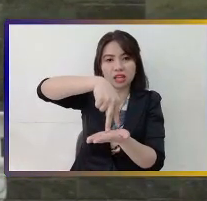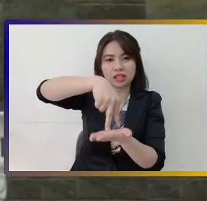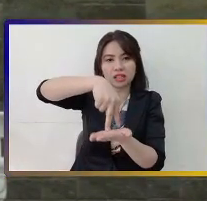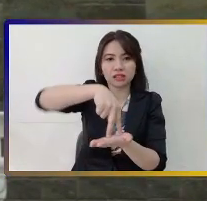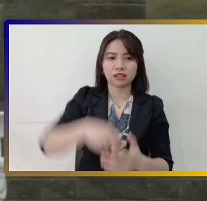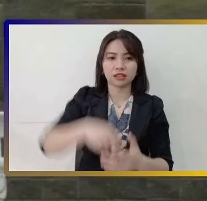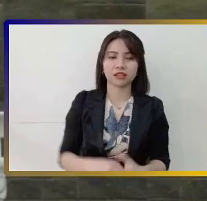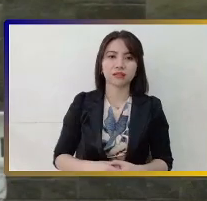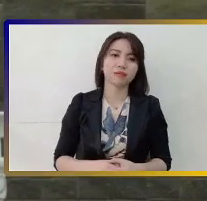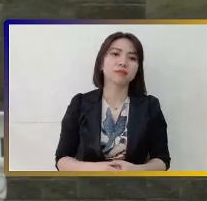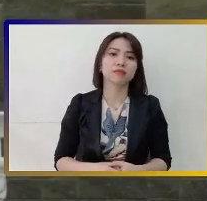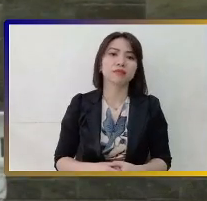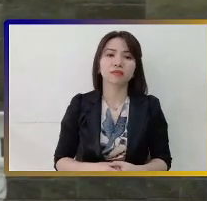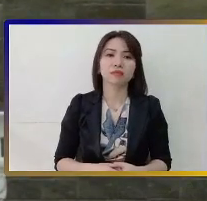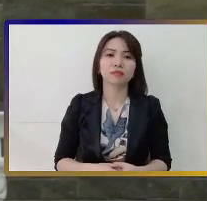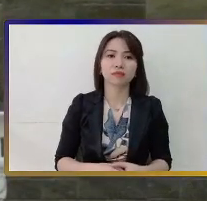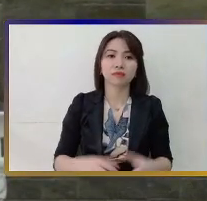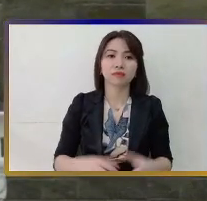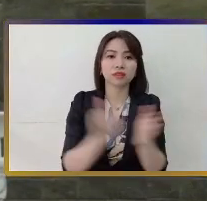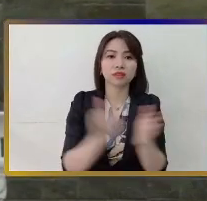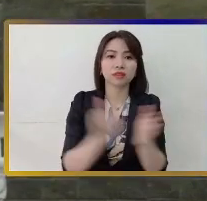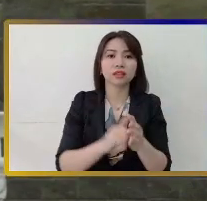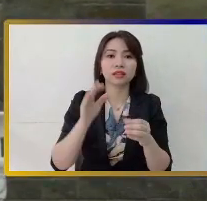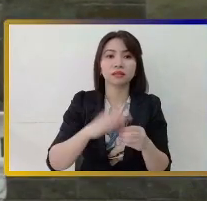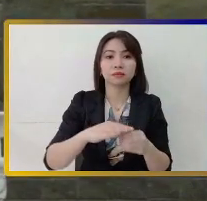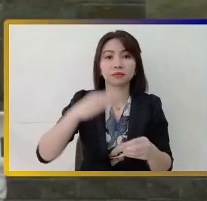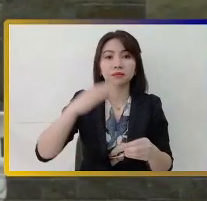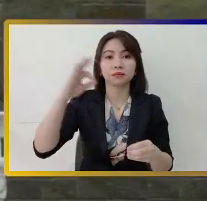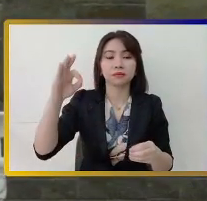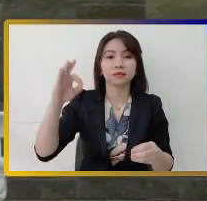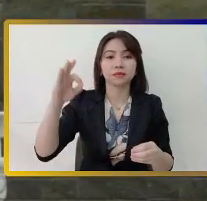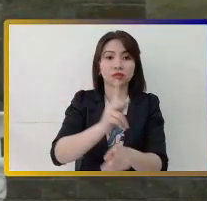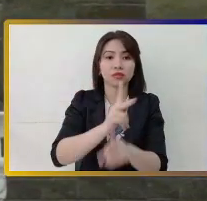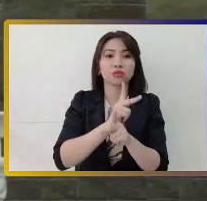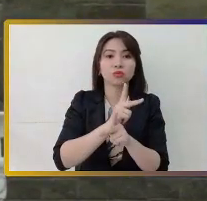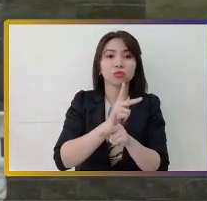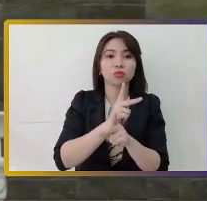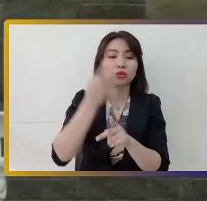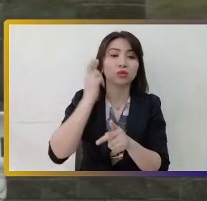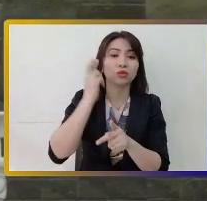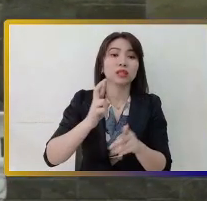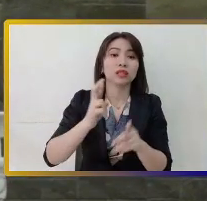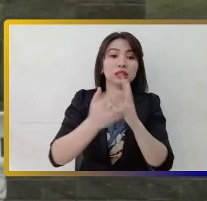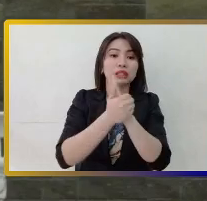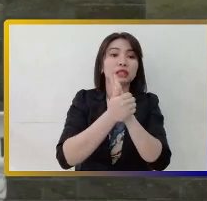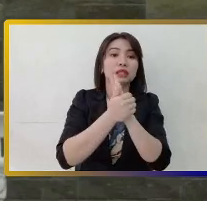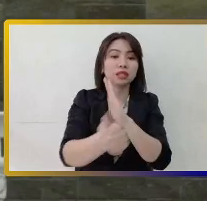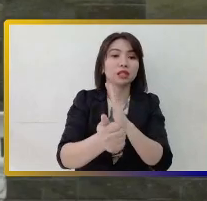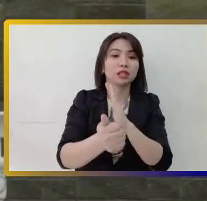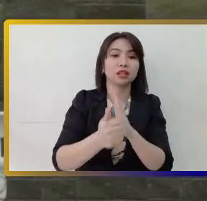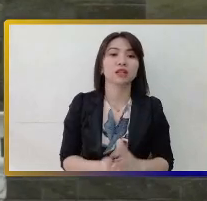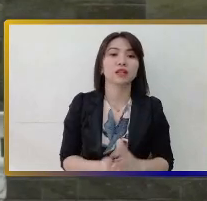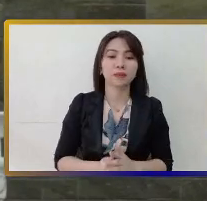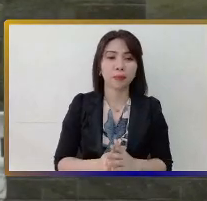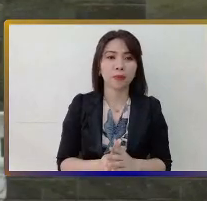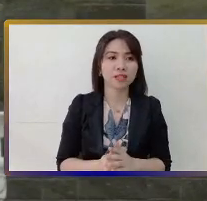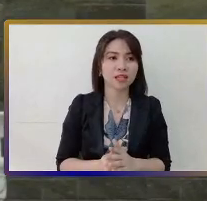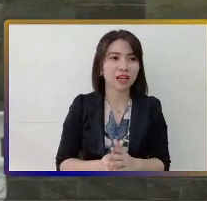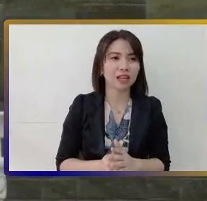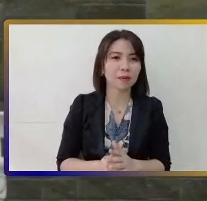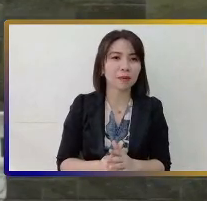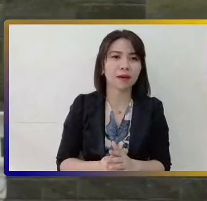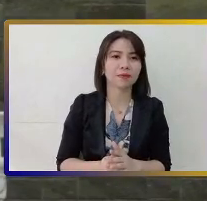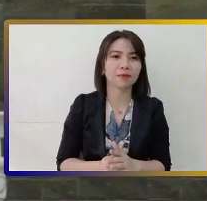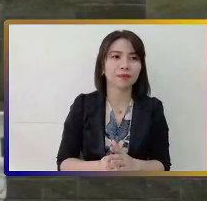Okay? That spirit took her ability. Yung kanyang ability, yung kanyang kakayanan,